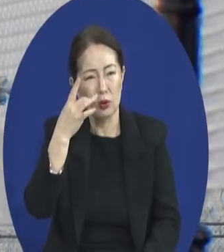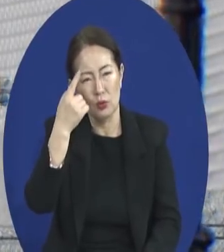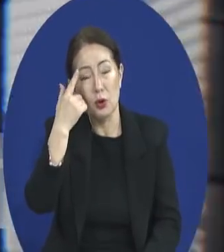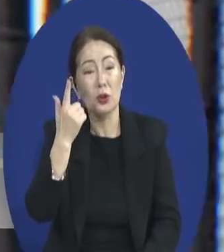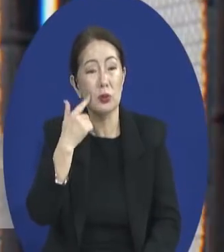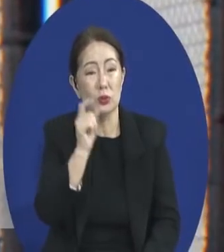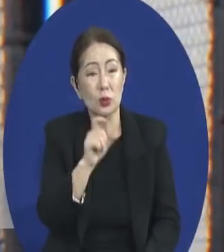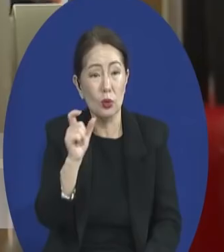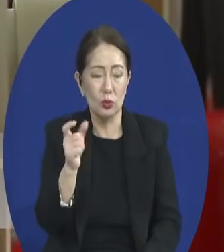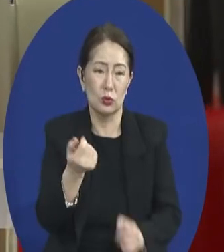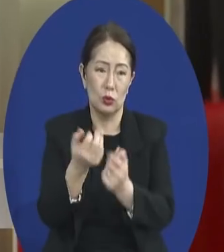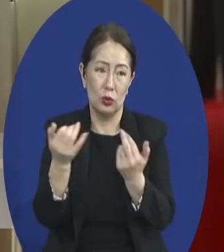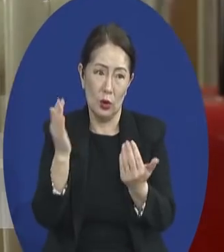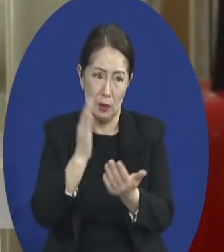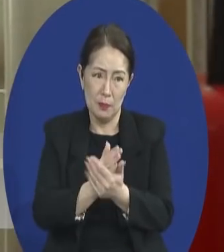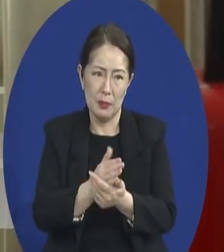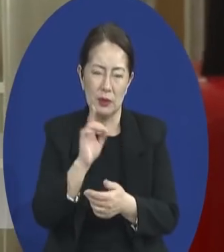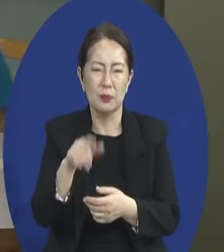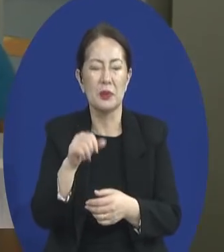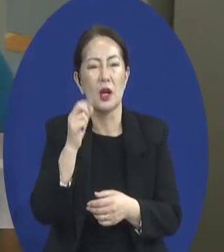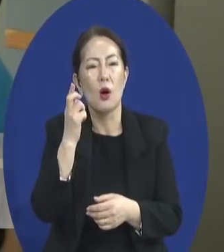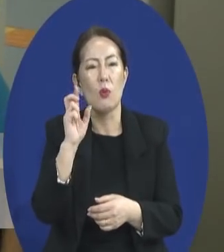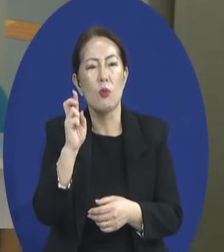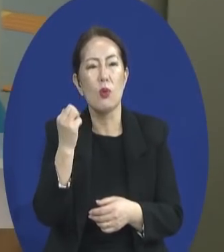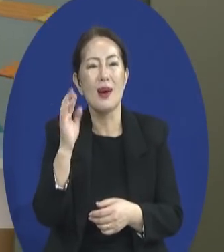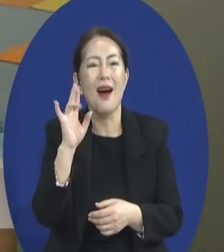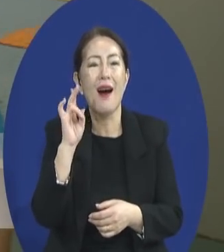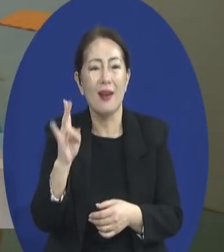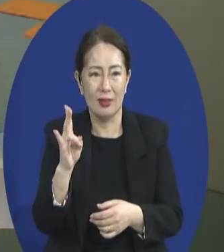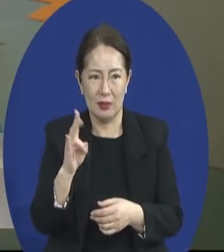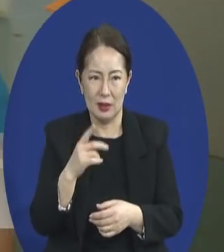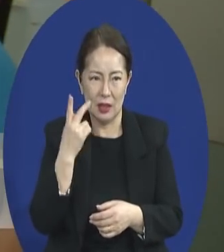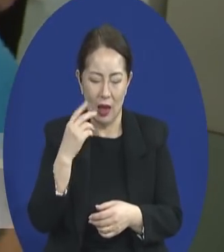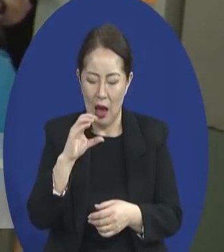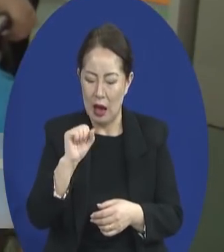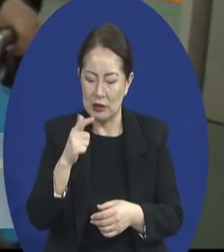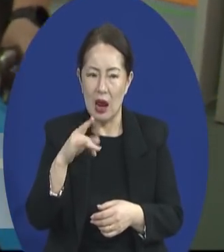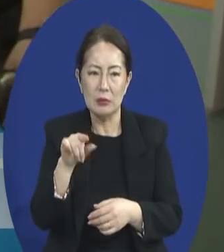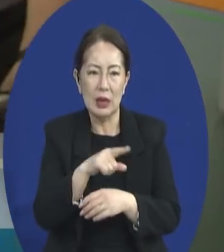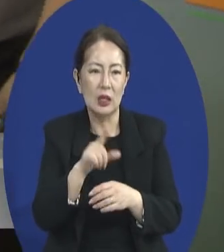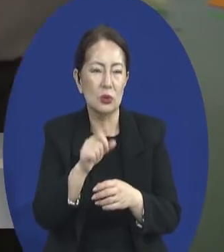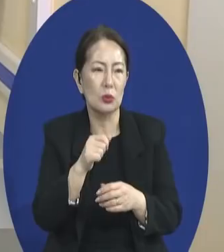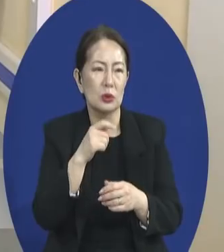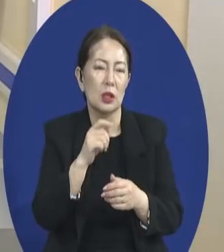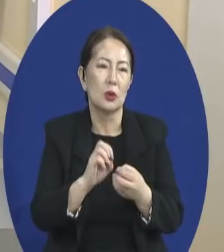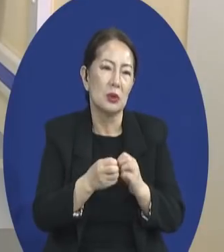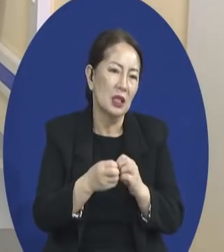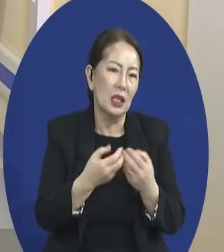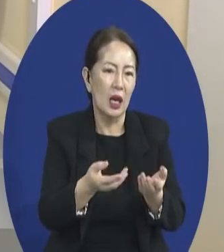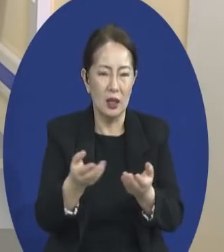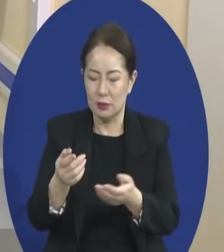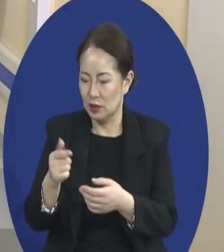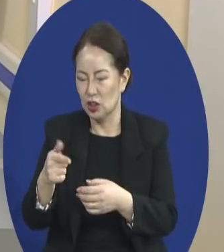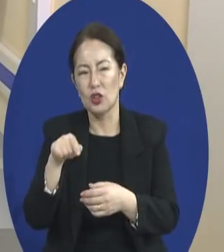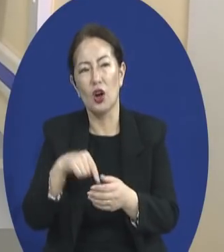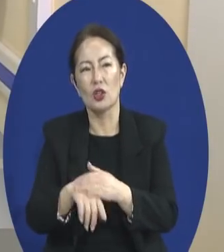эмэгтэйчүүд байгаа байхгүй. Одоо хүмүүс буян хийхлээр нэг асрамжийн газар ч юм уу гадар байгаа хүмүүстэд нэг бойноо юм ихээр тэнд чад